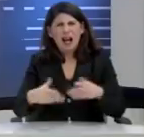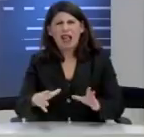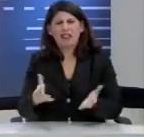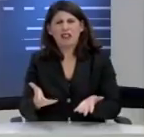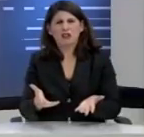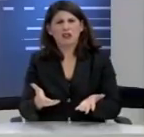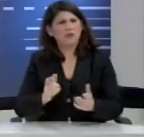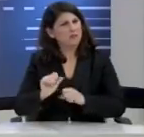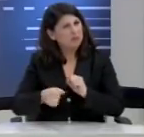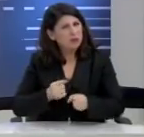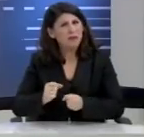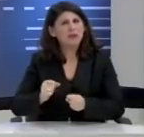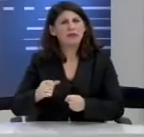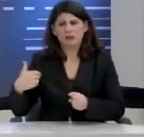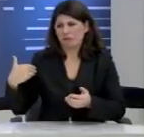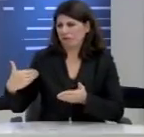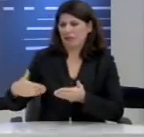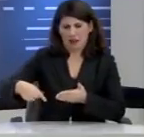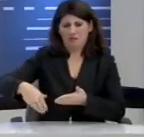επιχειρείται τις τελευταίες μέρες. Μια κουβέντα.